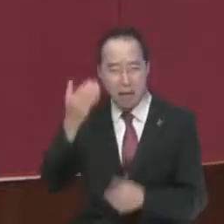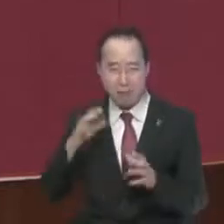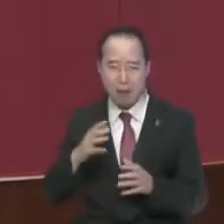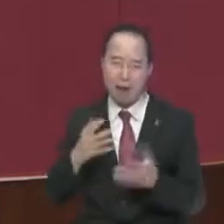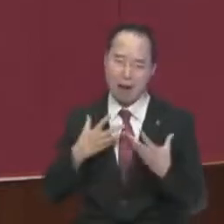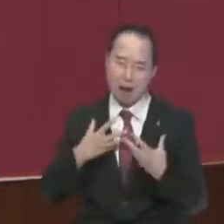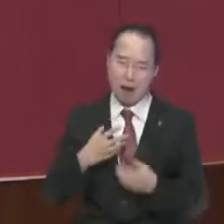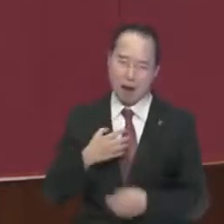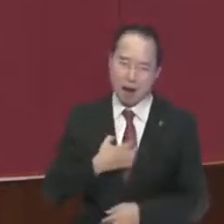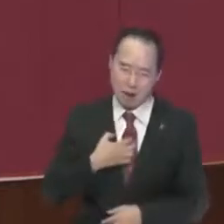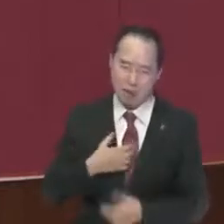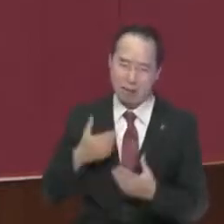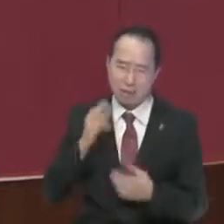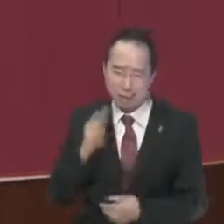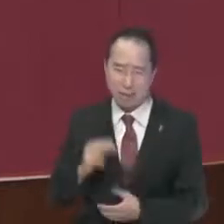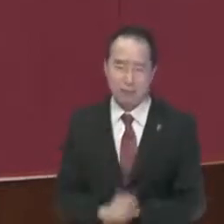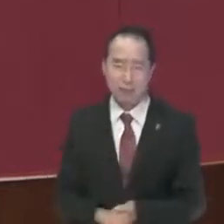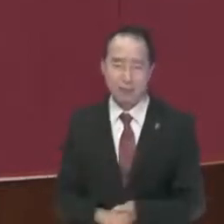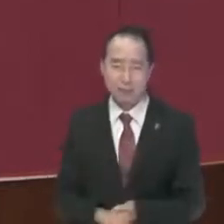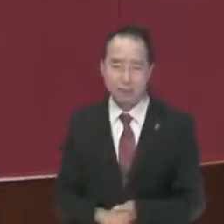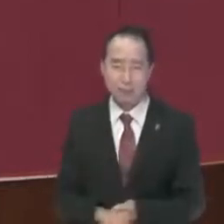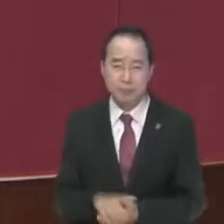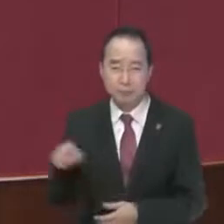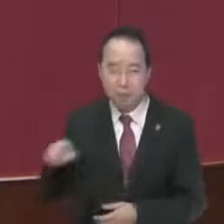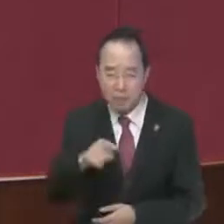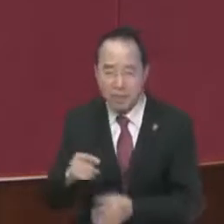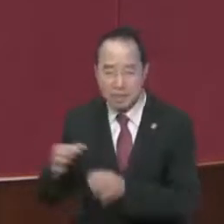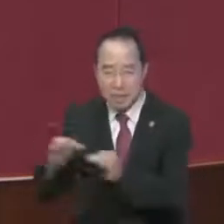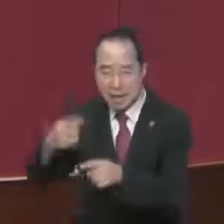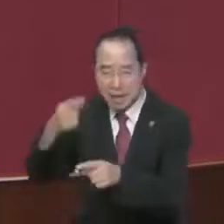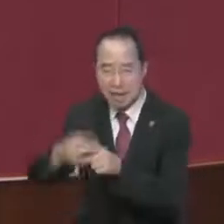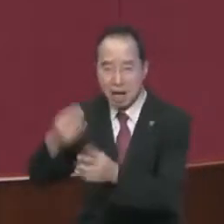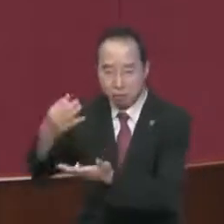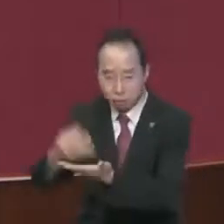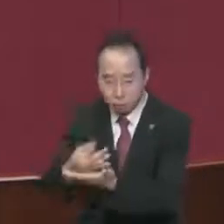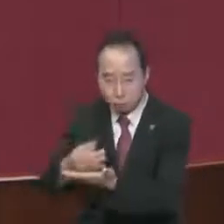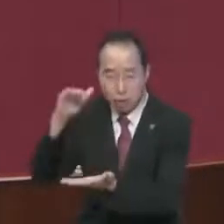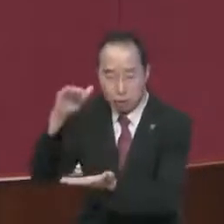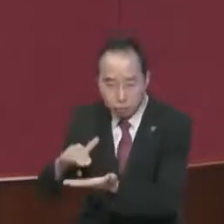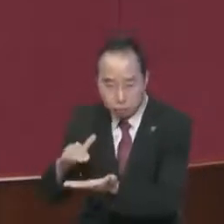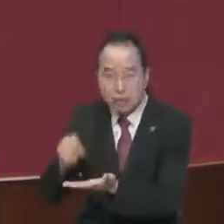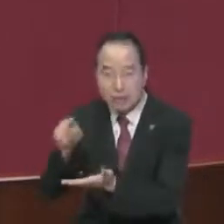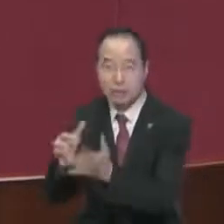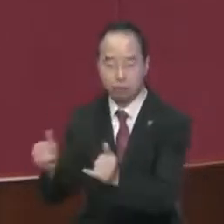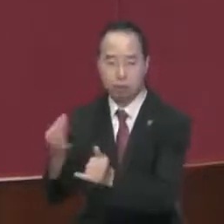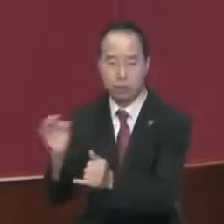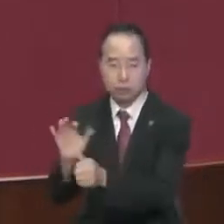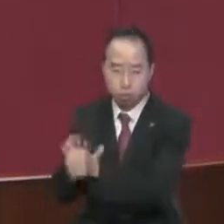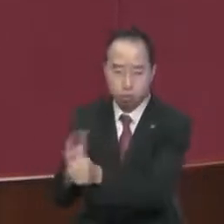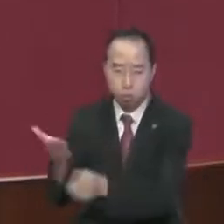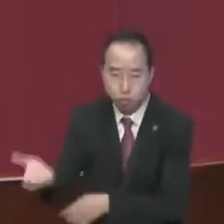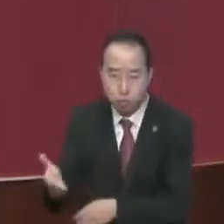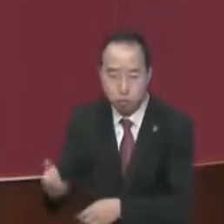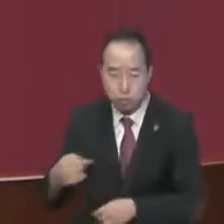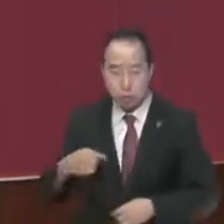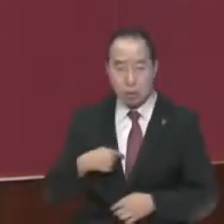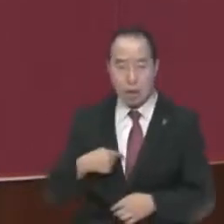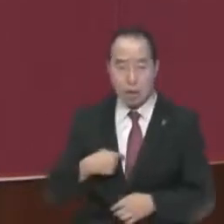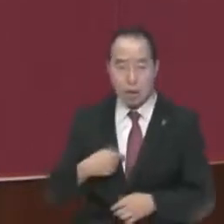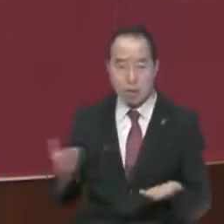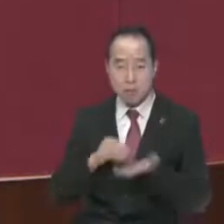묻습니다. 장사하다 수입이 줄어든 사람만 국민이고 일할 수도 없는 처지에서 안간힘을 다하고 있는 자신과 같은 사람들은